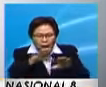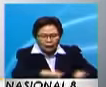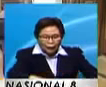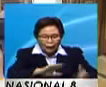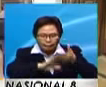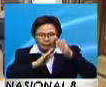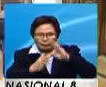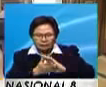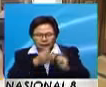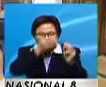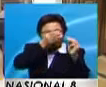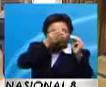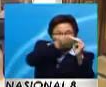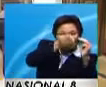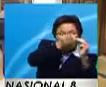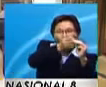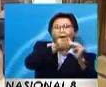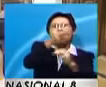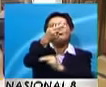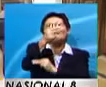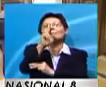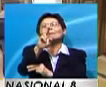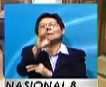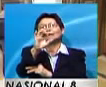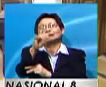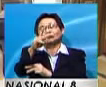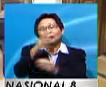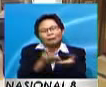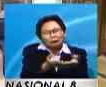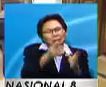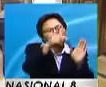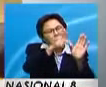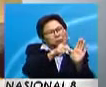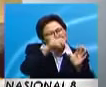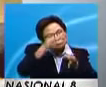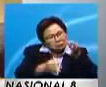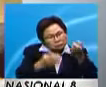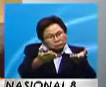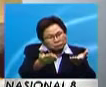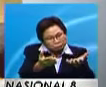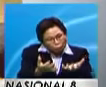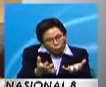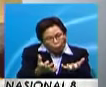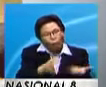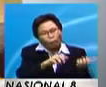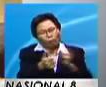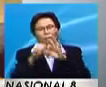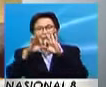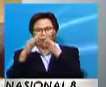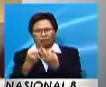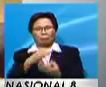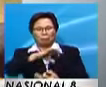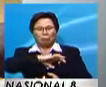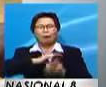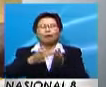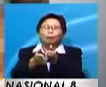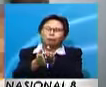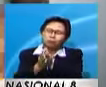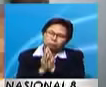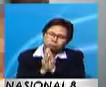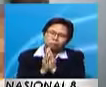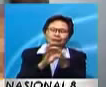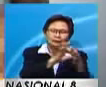menjadi mangsa hacker ia bagi memberi Hikmat Saykoji sekiranya diperlukan keluarga mangsa 3 rem juga memohon